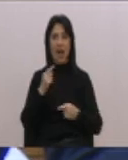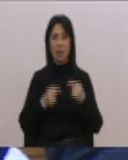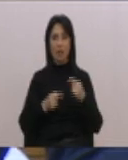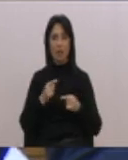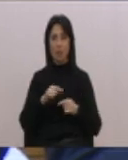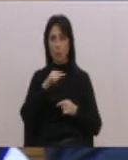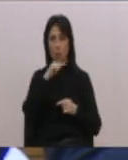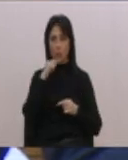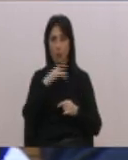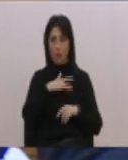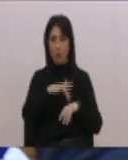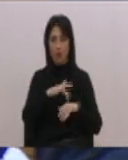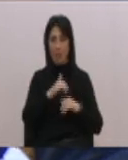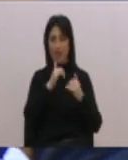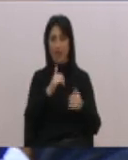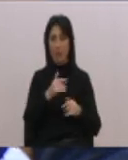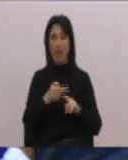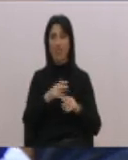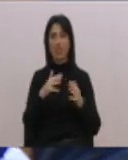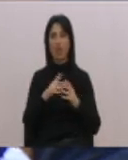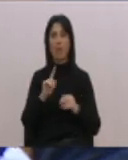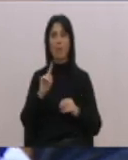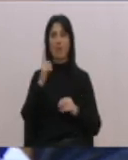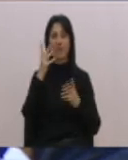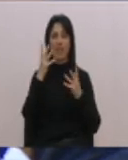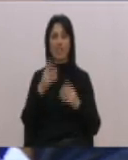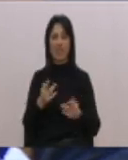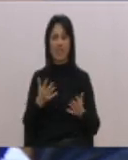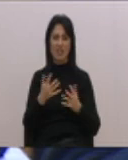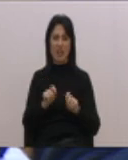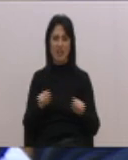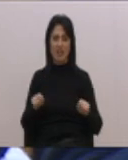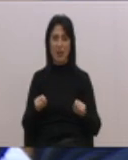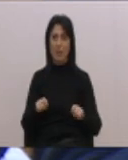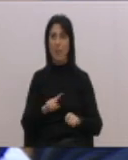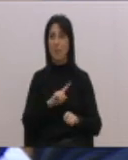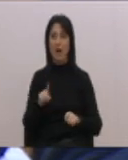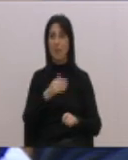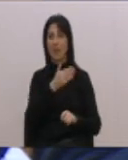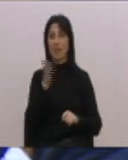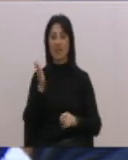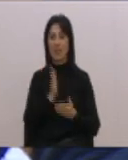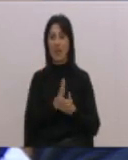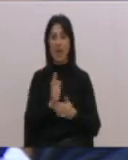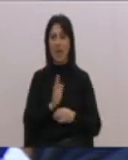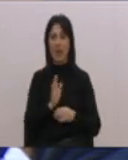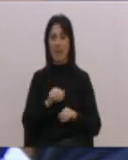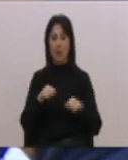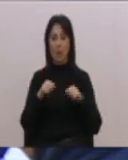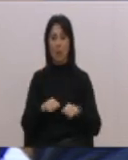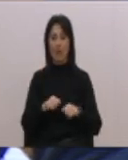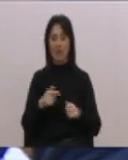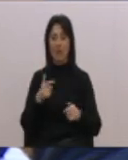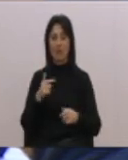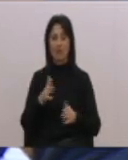და რუსეთს გულ შემატკივრობთ, ეს ომის პირველი დღეებიდან ცხადია. მაგრამ თქვენ არა გაქვთ უფლება